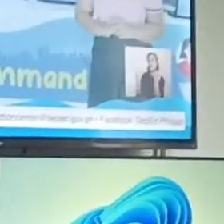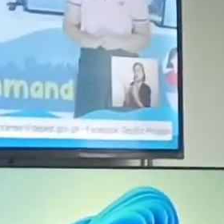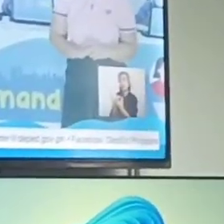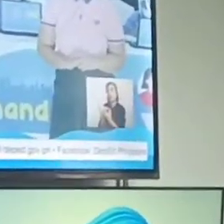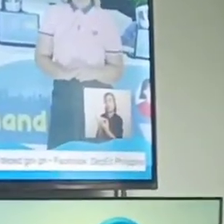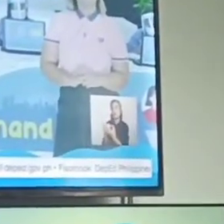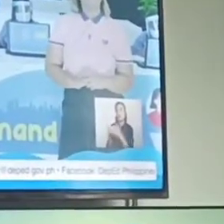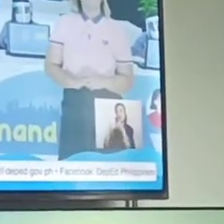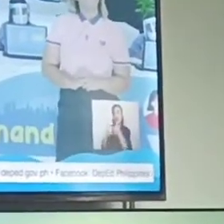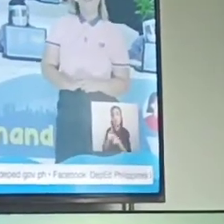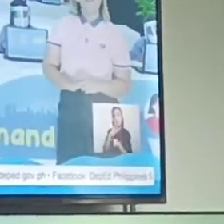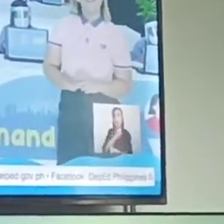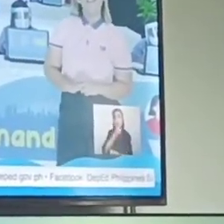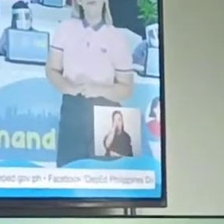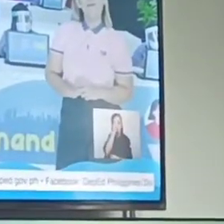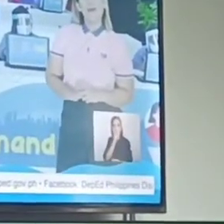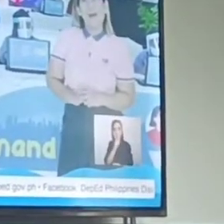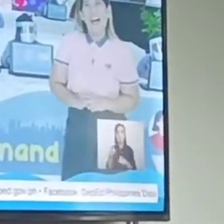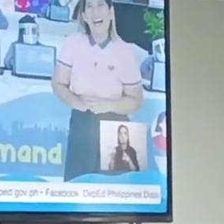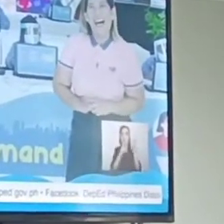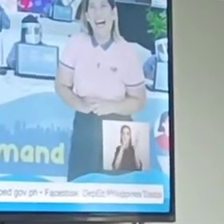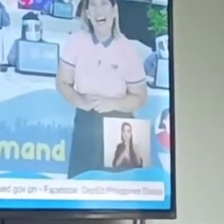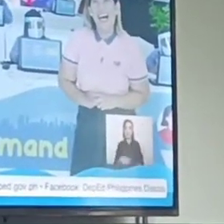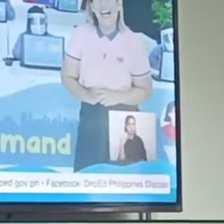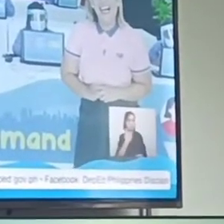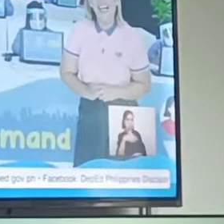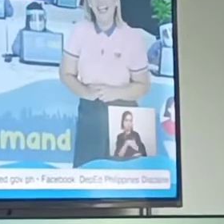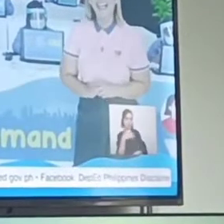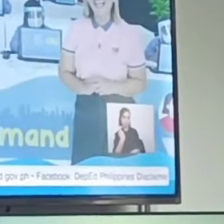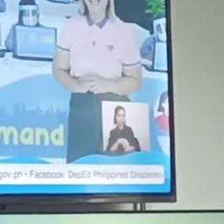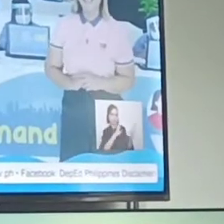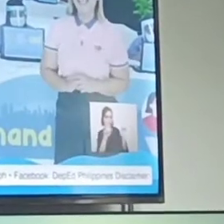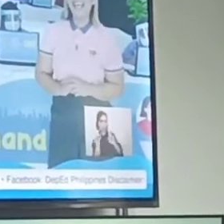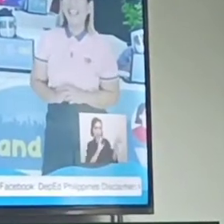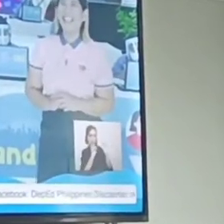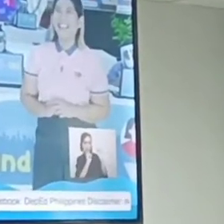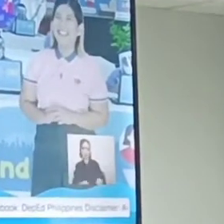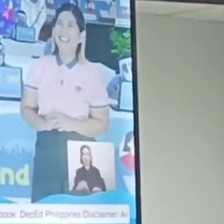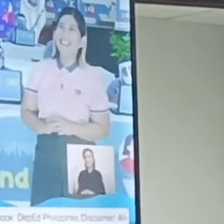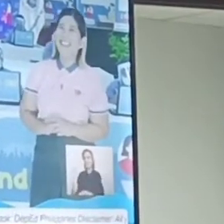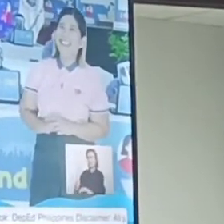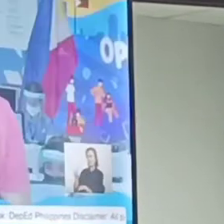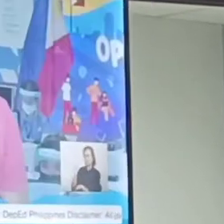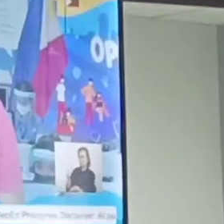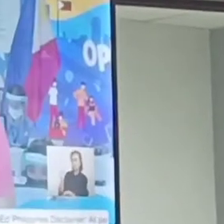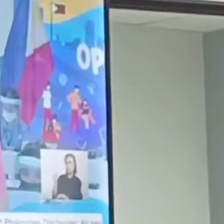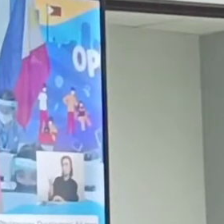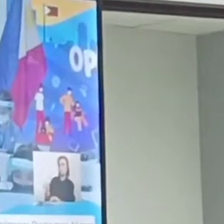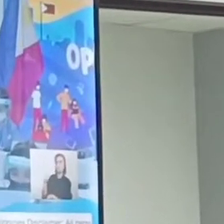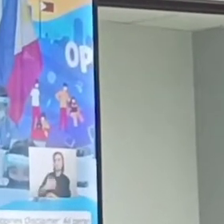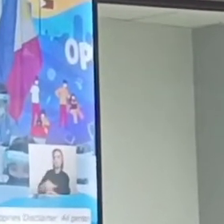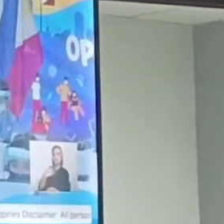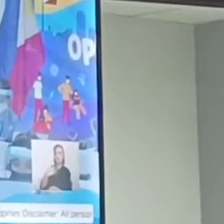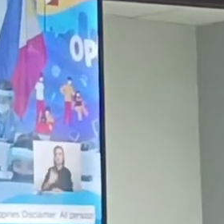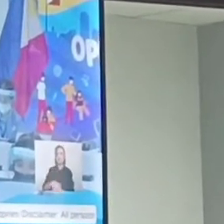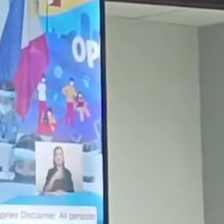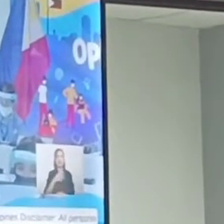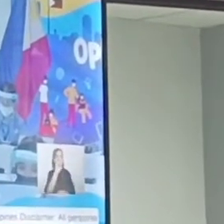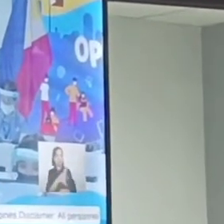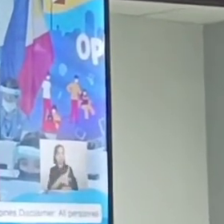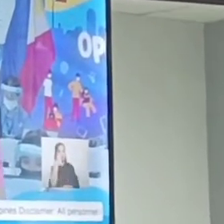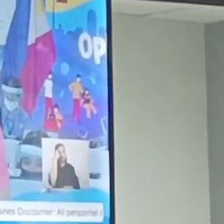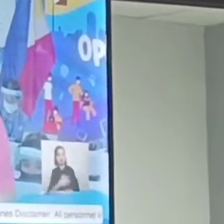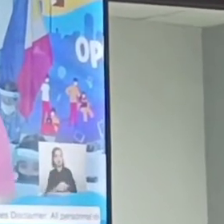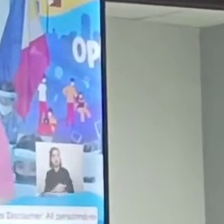pang pinaghahandaan pa mula po sa ulat sa atin. Ano? Ano bang gusto mong malaman patungkol sa Caloocan? Ang Caloocan